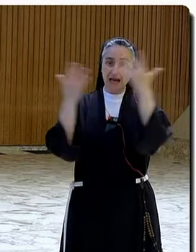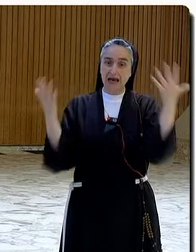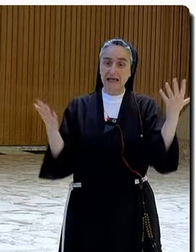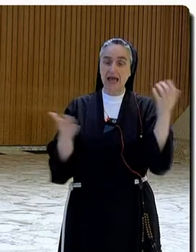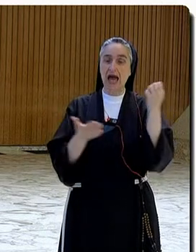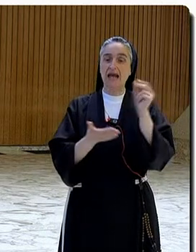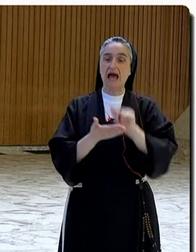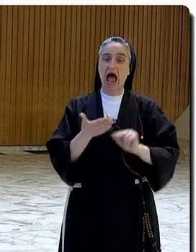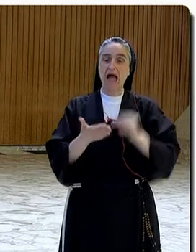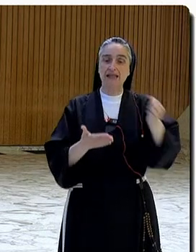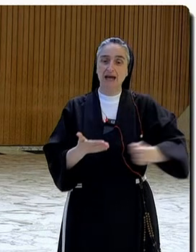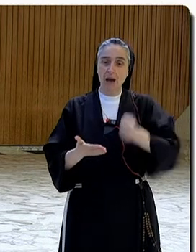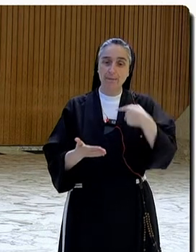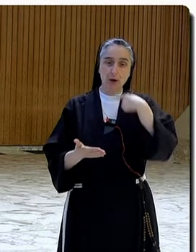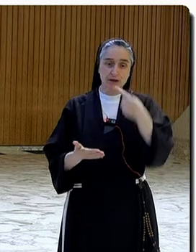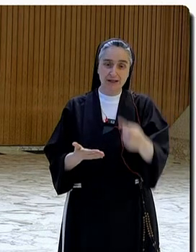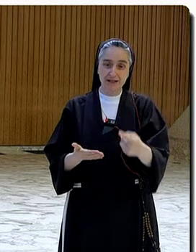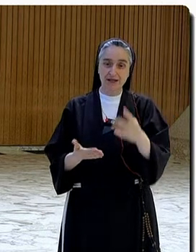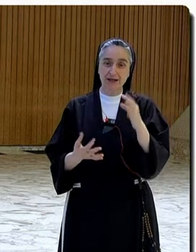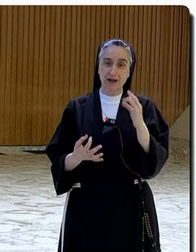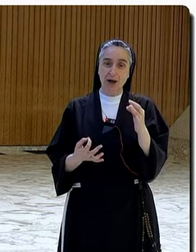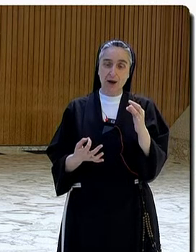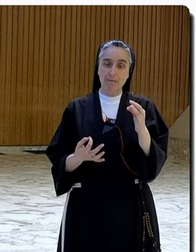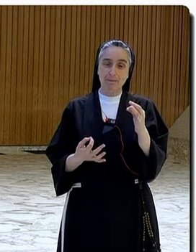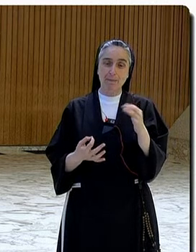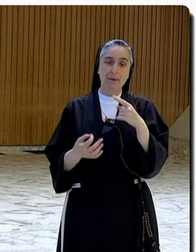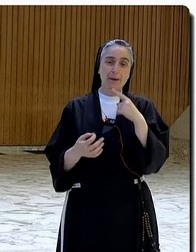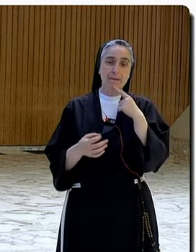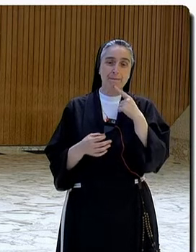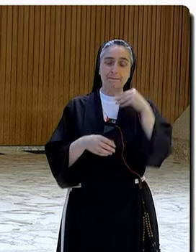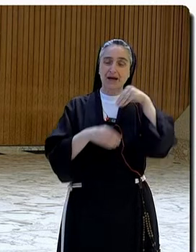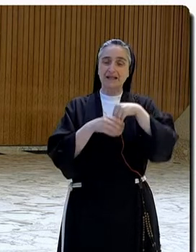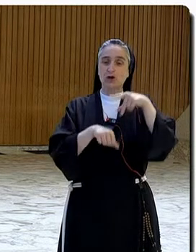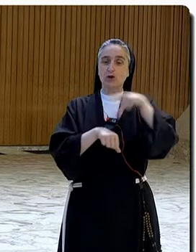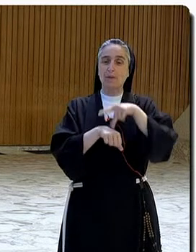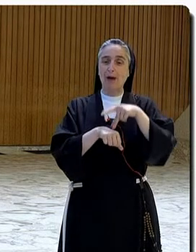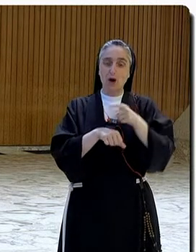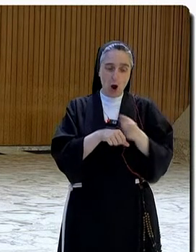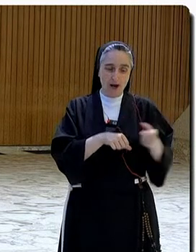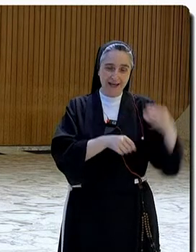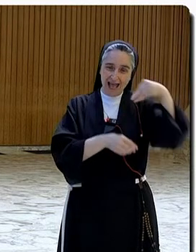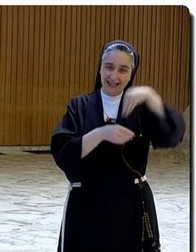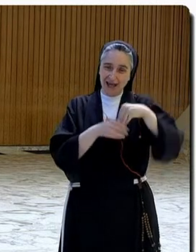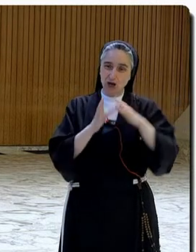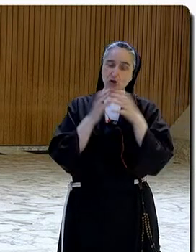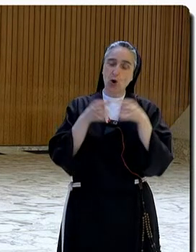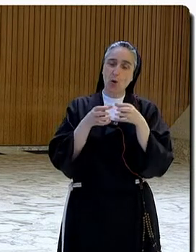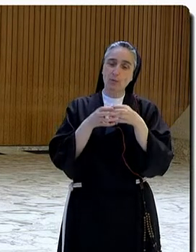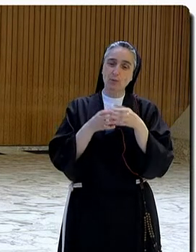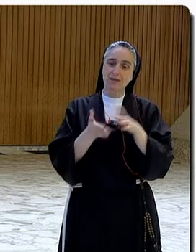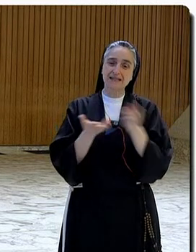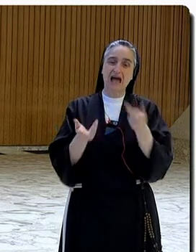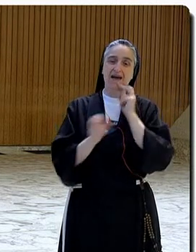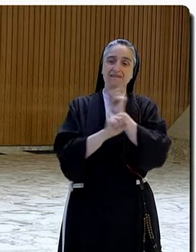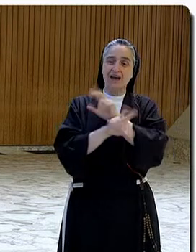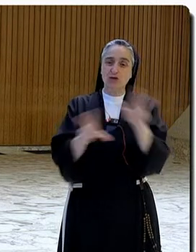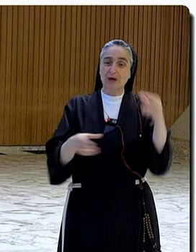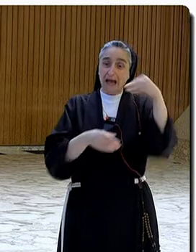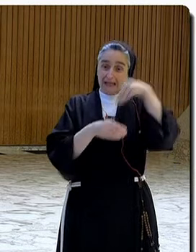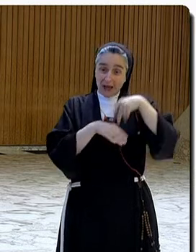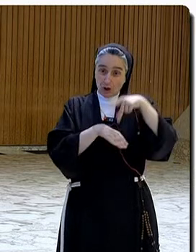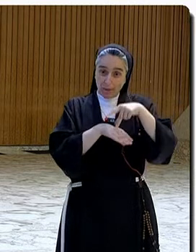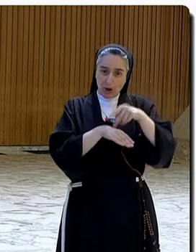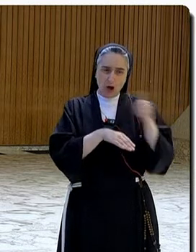Atti degli Apostoli, attraverso le cellule parrocchiali di evangelizzazione. Infatti, ci ritroviamo nelle